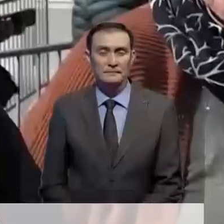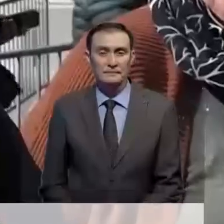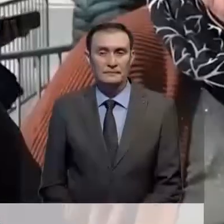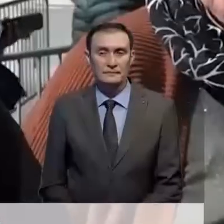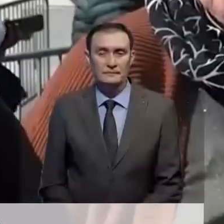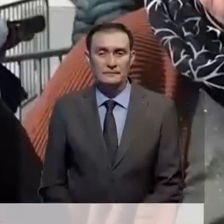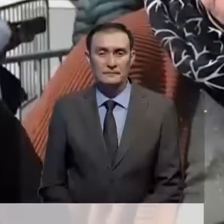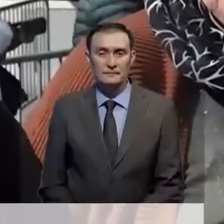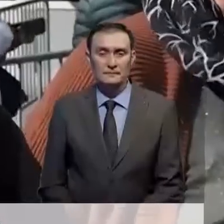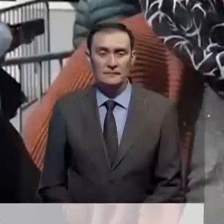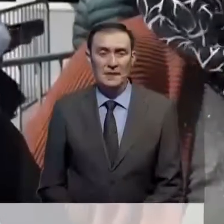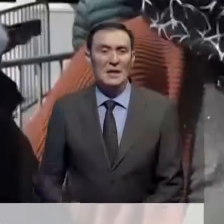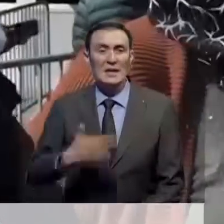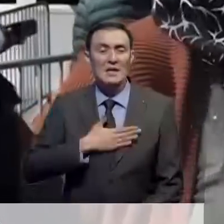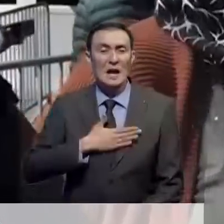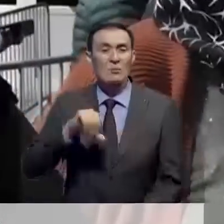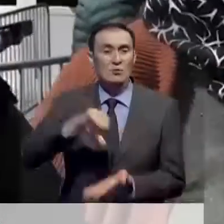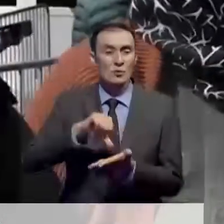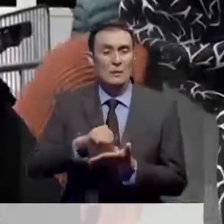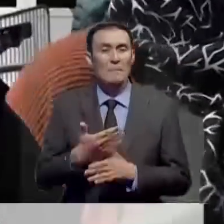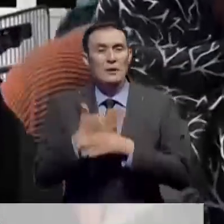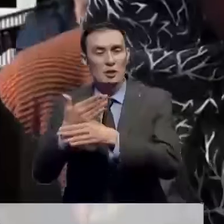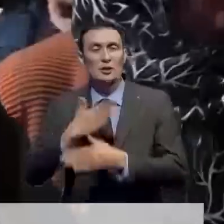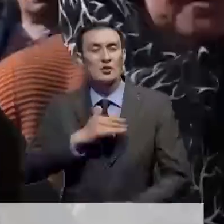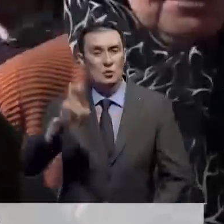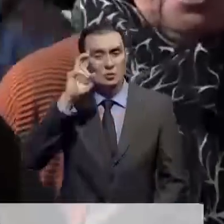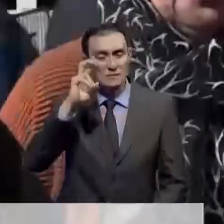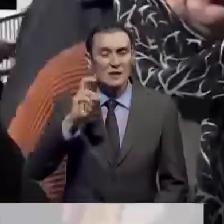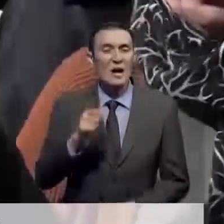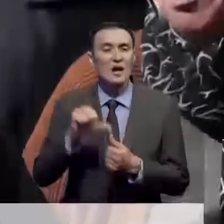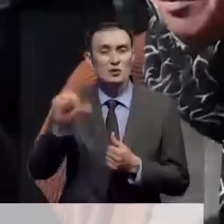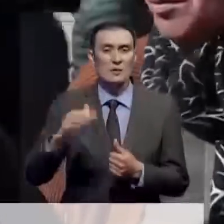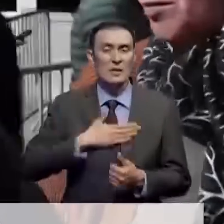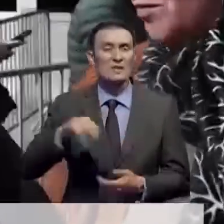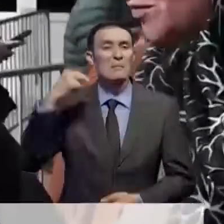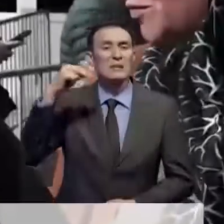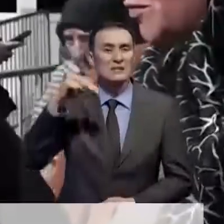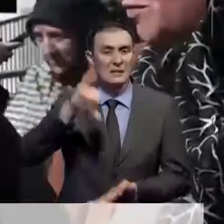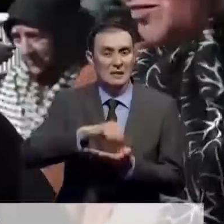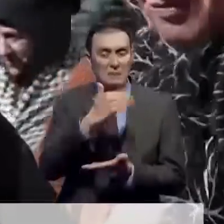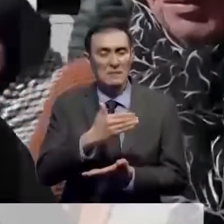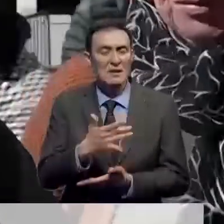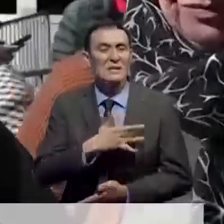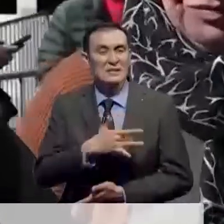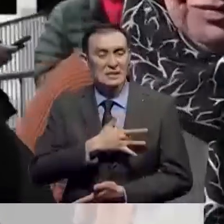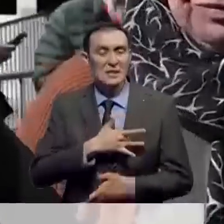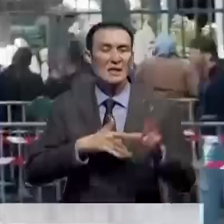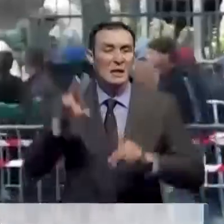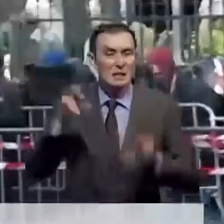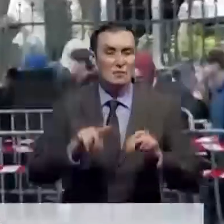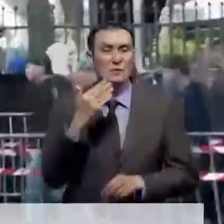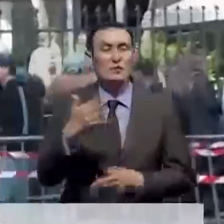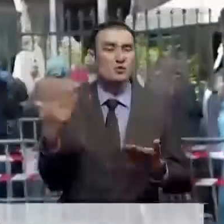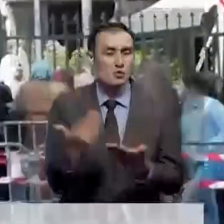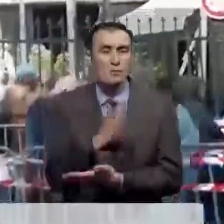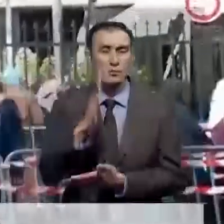разделились. Я пришла, чтобы поддержать нашу страну и особенно нашего президента. Мы от всего сердца надеемся, что его